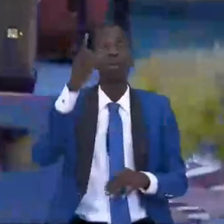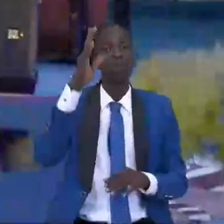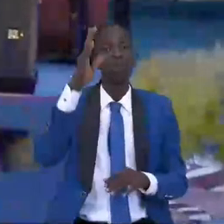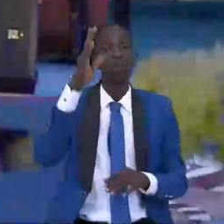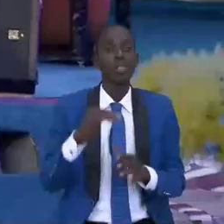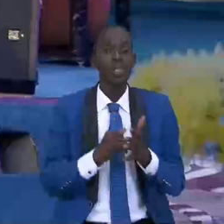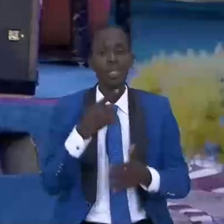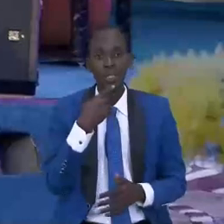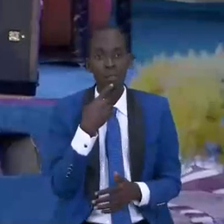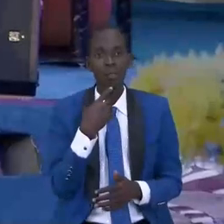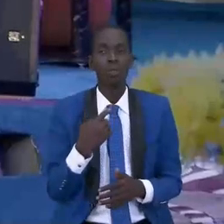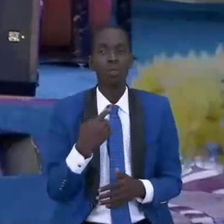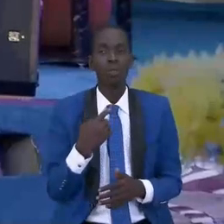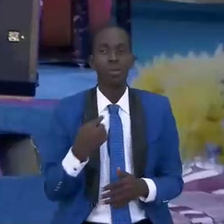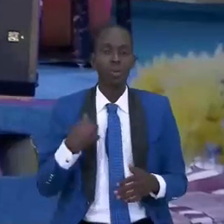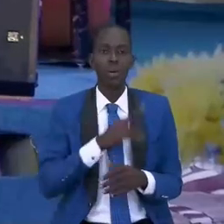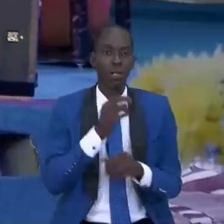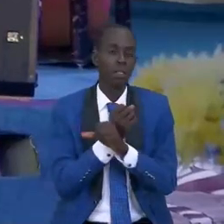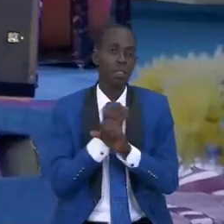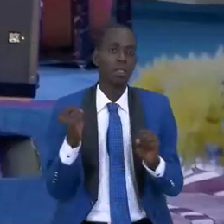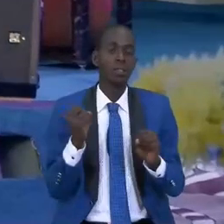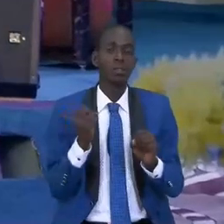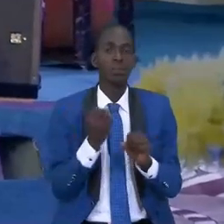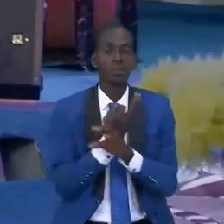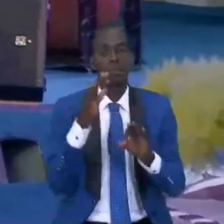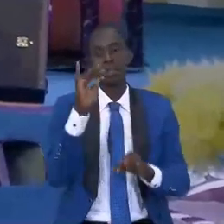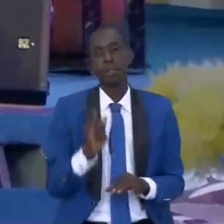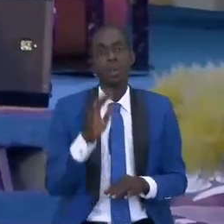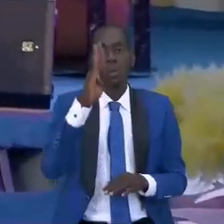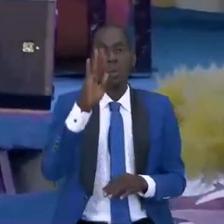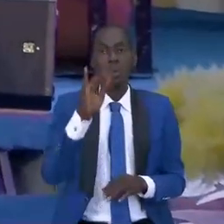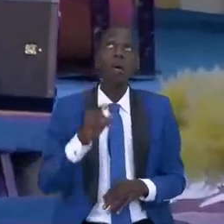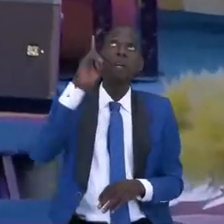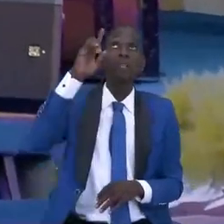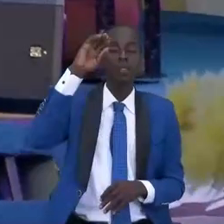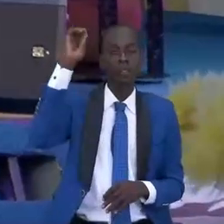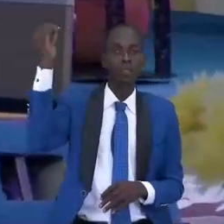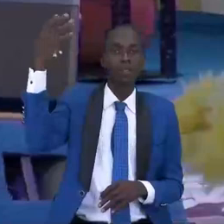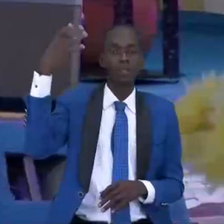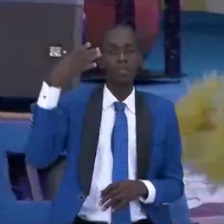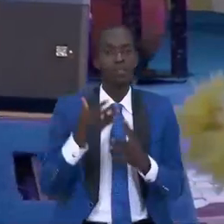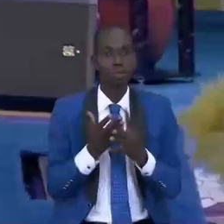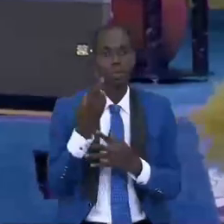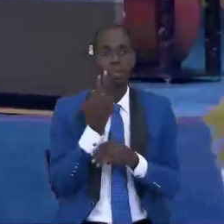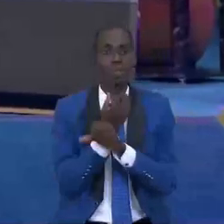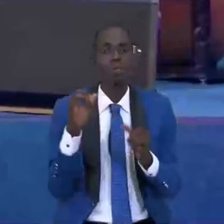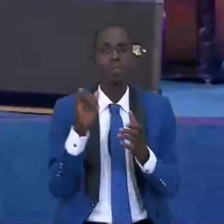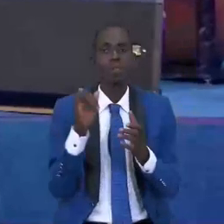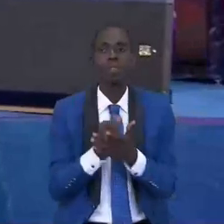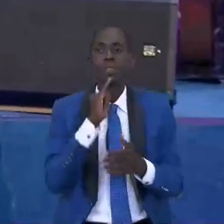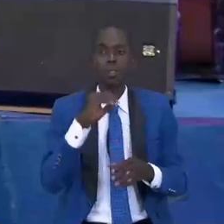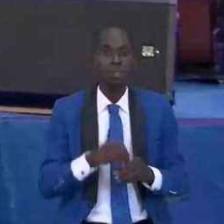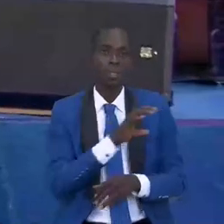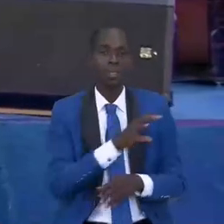la miséricorde de Dieu. Que nous sommes tous gratuitement justifiés par sa grâce, par le moyen de